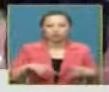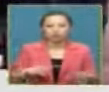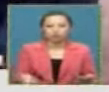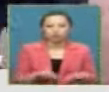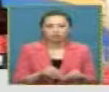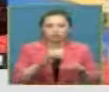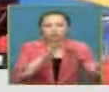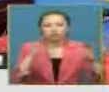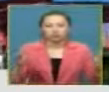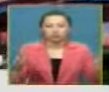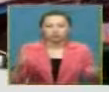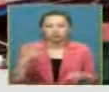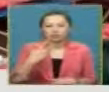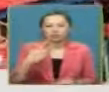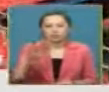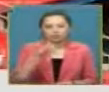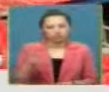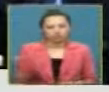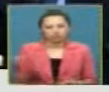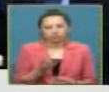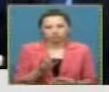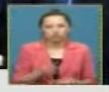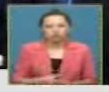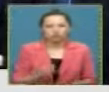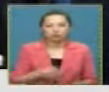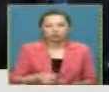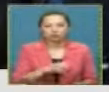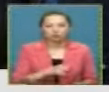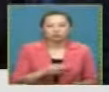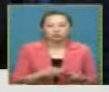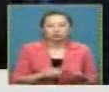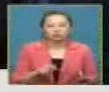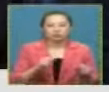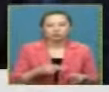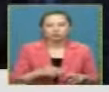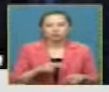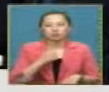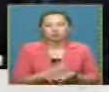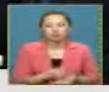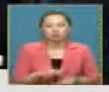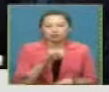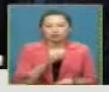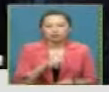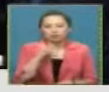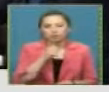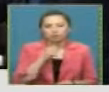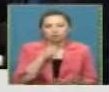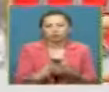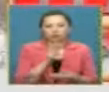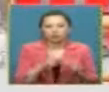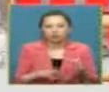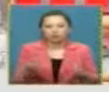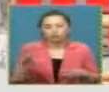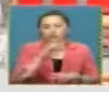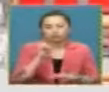стадионның төбесі кемі 30%-ға жабық болуы шарт. Облыс спортының басшысы бұл жағдайды ретке келтіруісі жыл соңына дейін икемделетінін айтты.